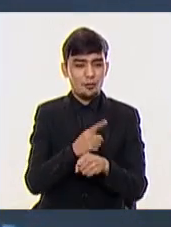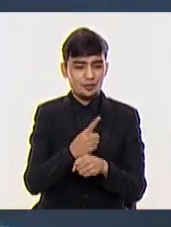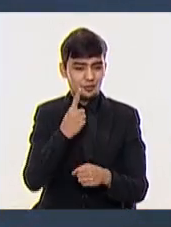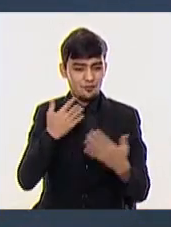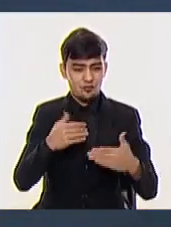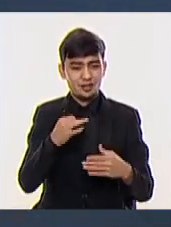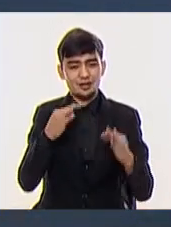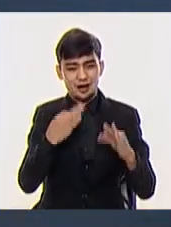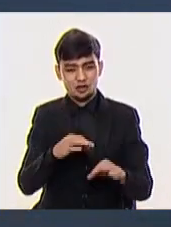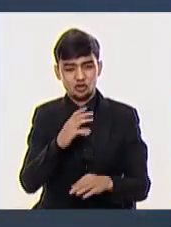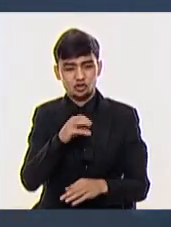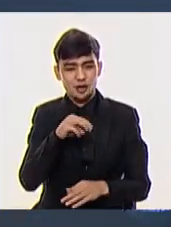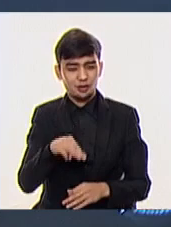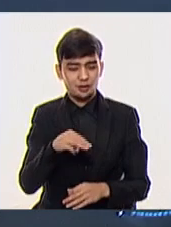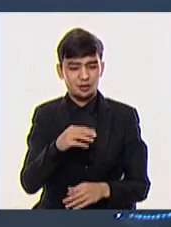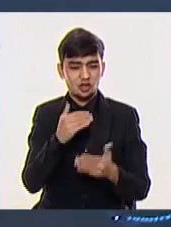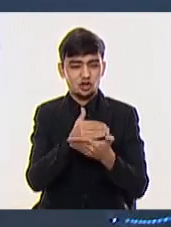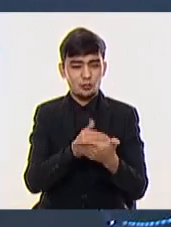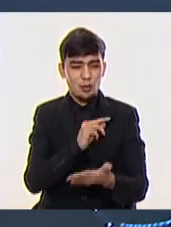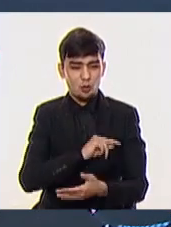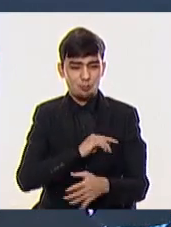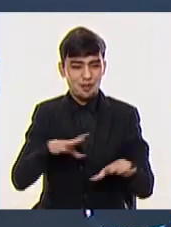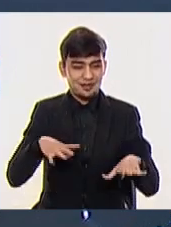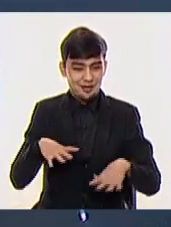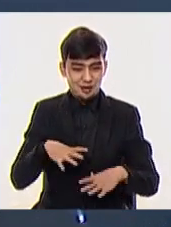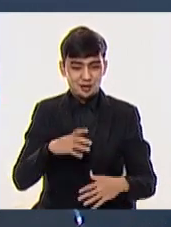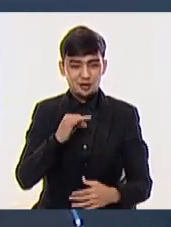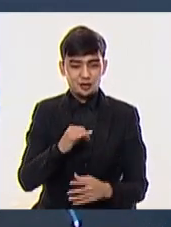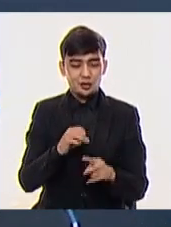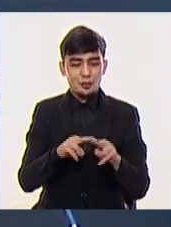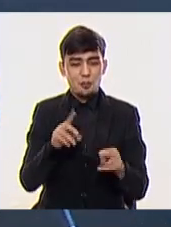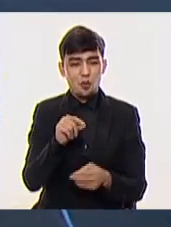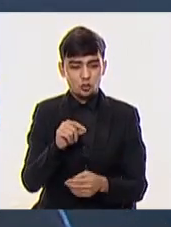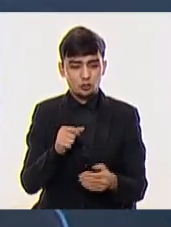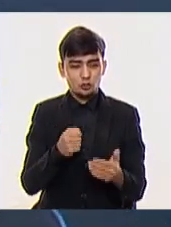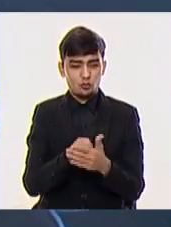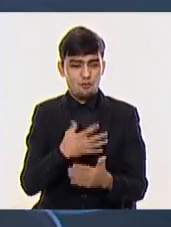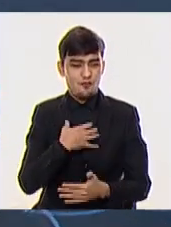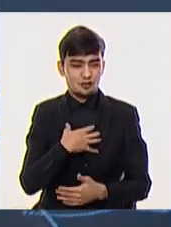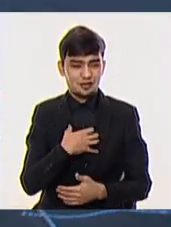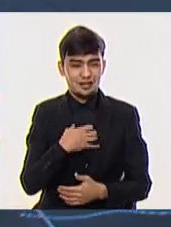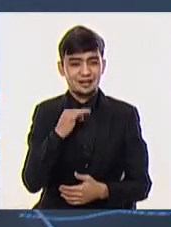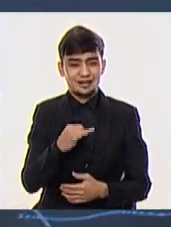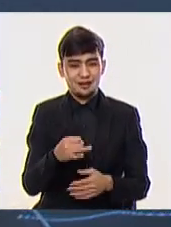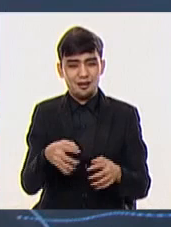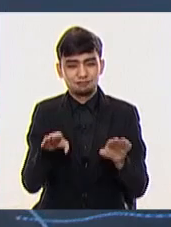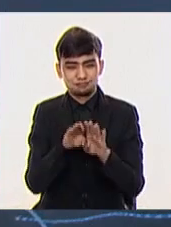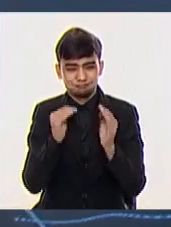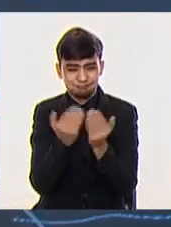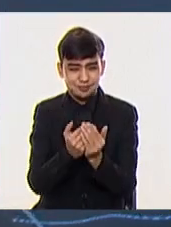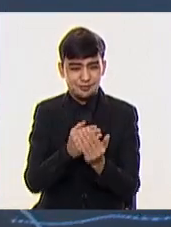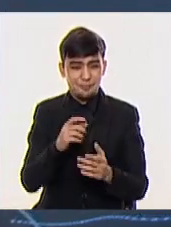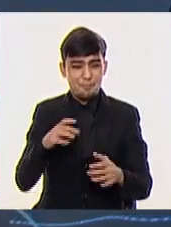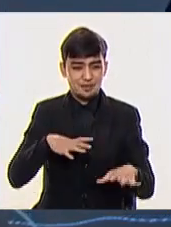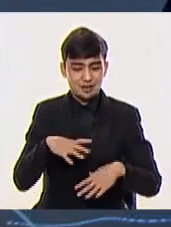этого, разрешается в штатном режиме работать рынком. Также с понедельника по воскресенье, а вот крытые рынки, как и